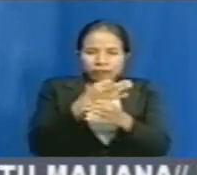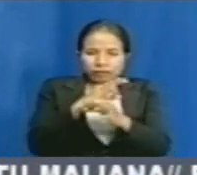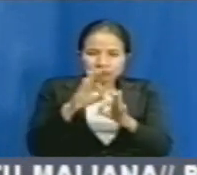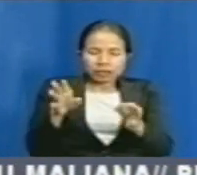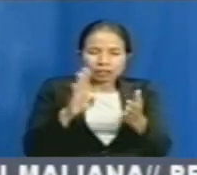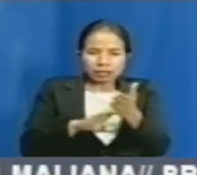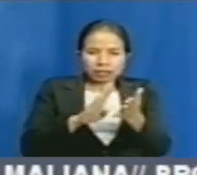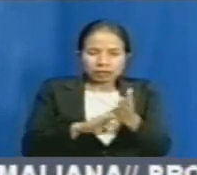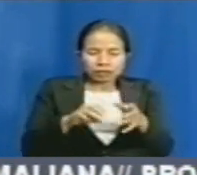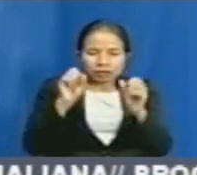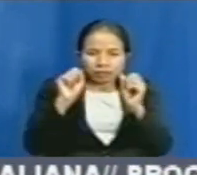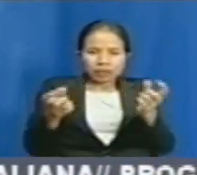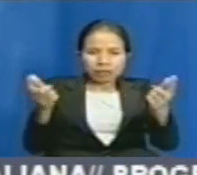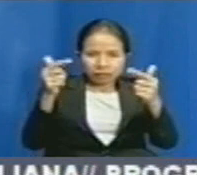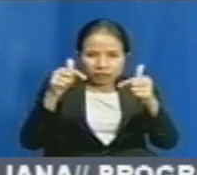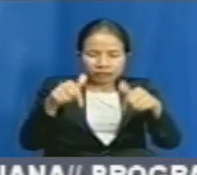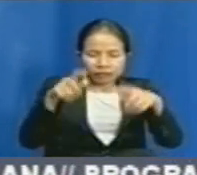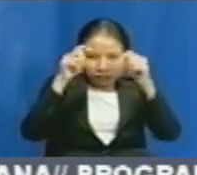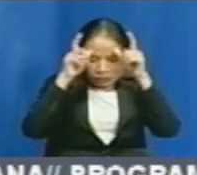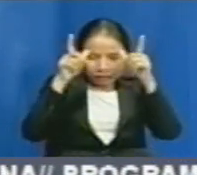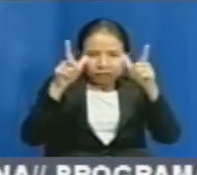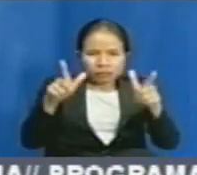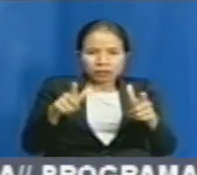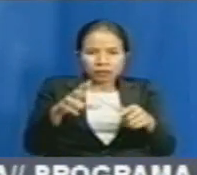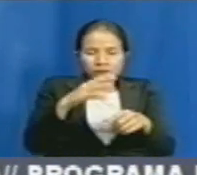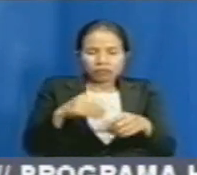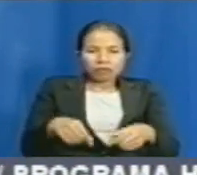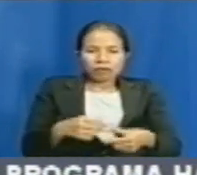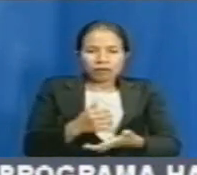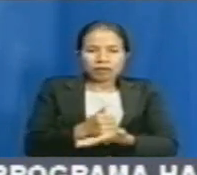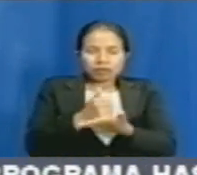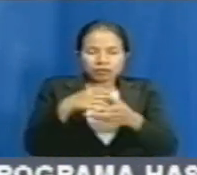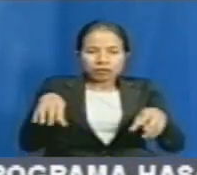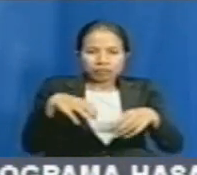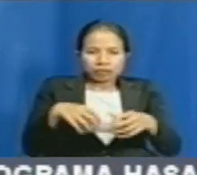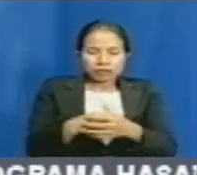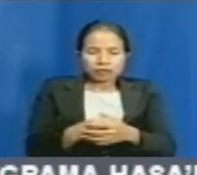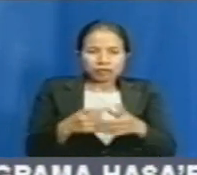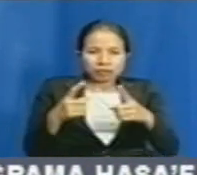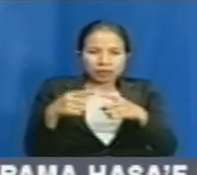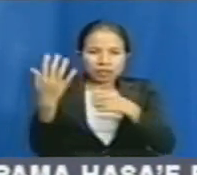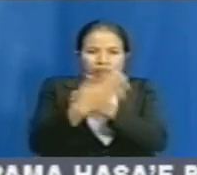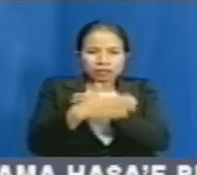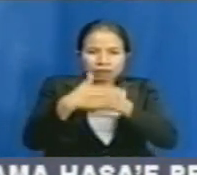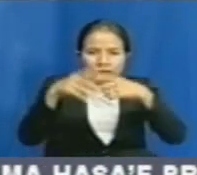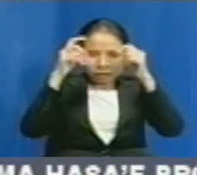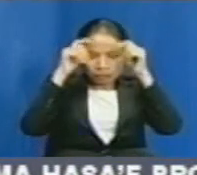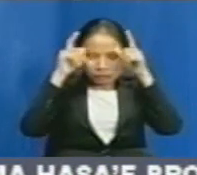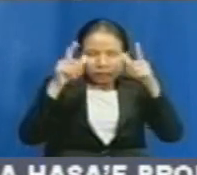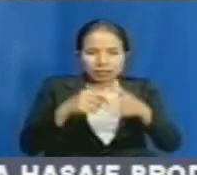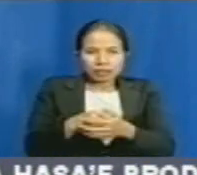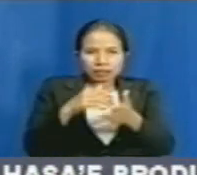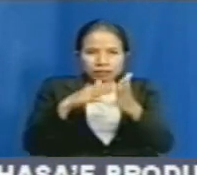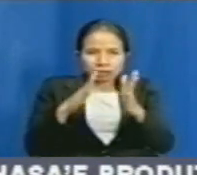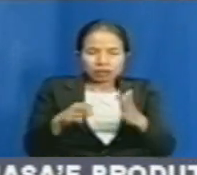curso por ibele filhicas maia a Rai Timor no foco contribuição ba nação Timor Leste.